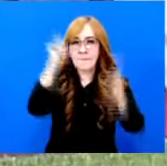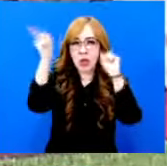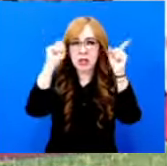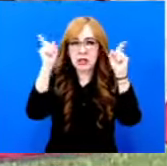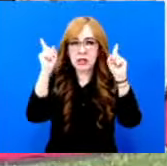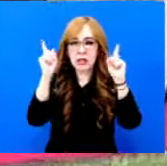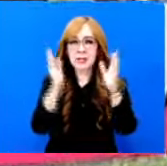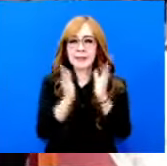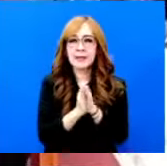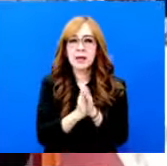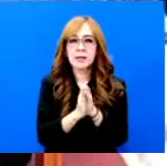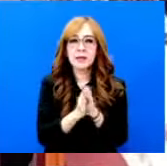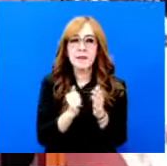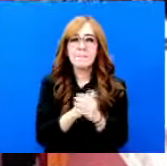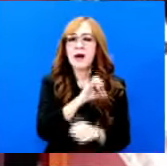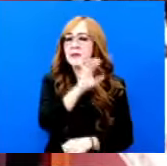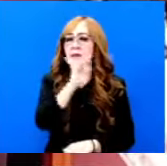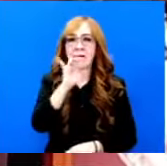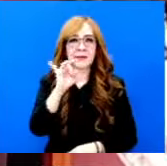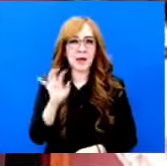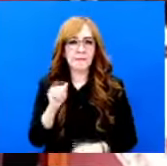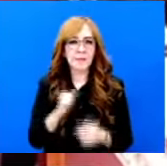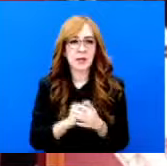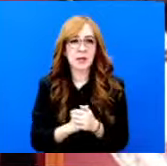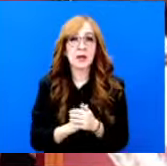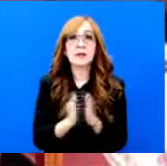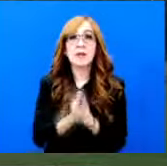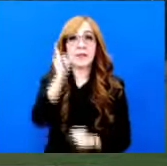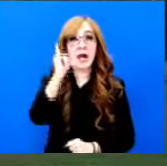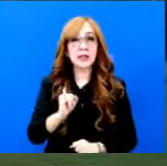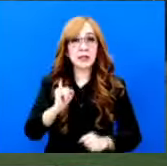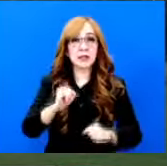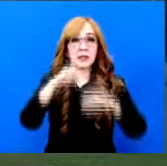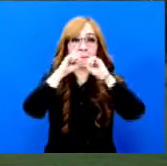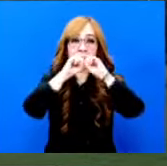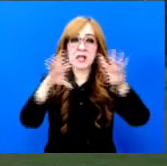ASN, serta politik identitas yang berujung dengan penyebaran berita hoax.